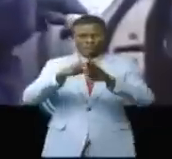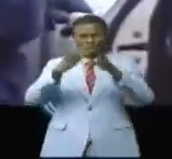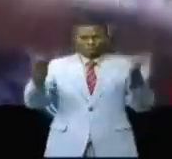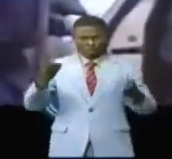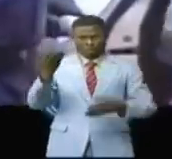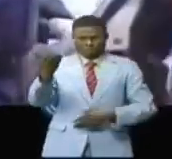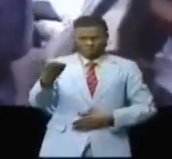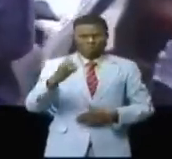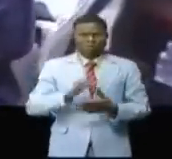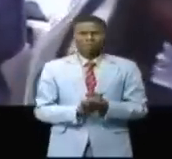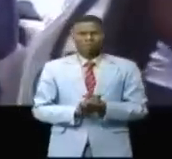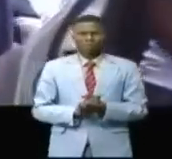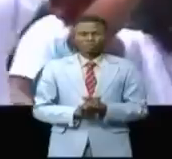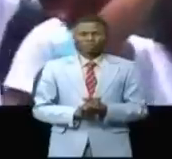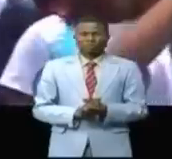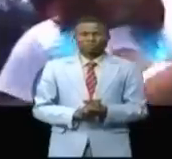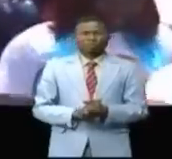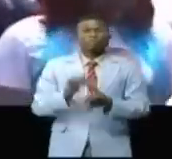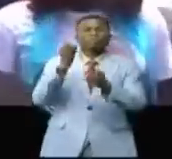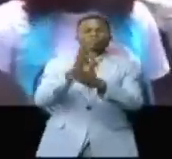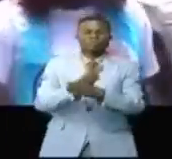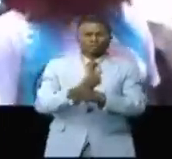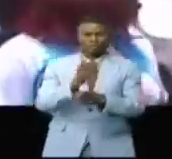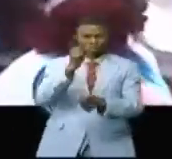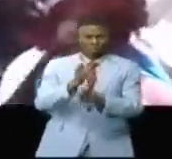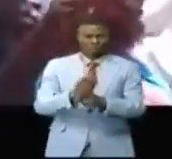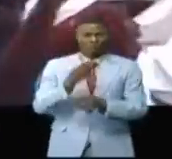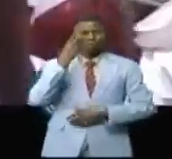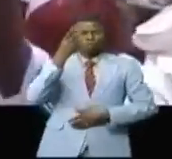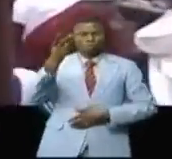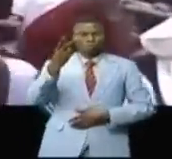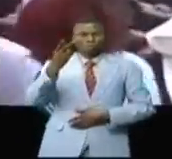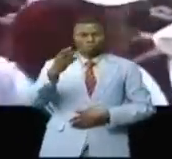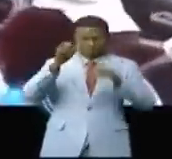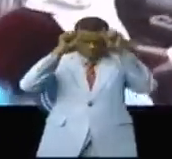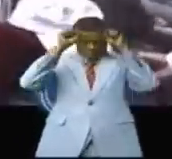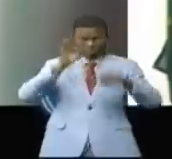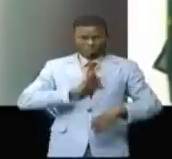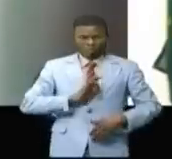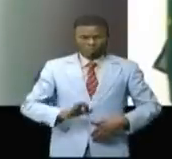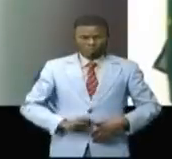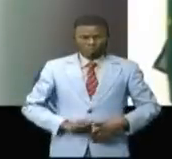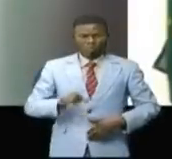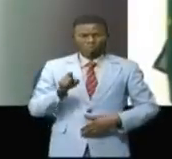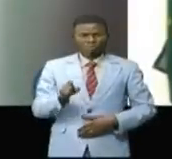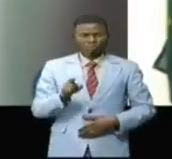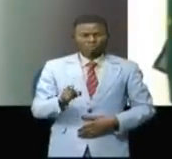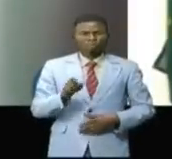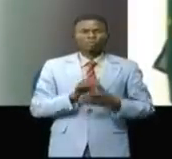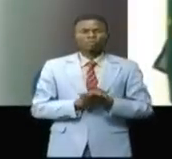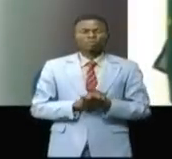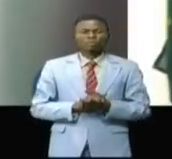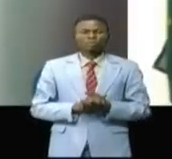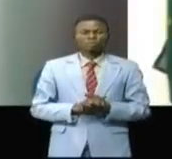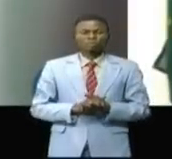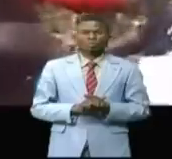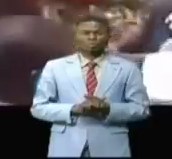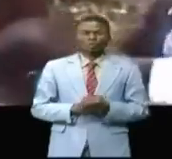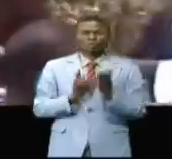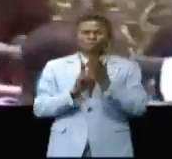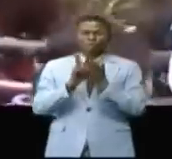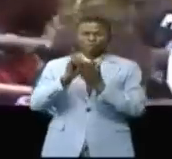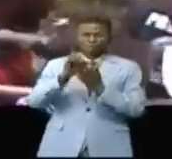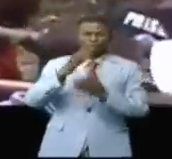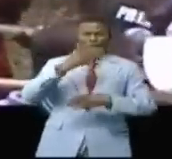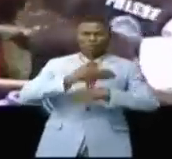c'est à la matérialisation concrète de la vision chère au chef de l'état feliz 1.6 gdi turbo des booster le processus de la reconstruction